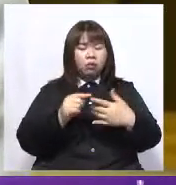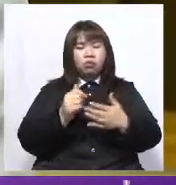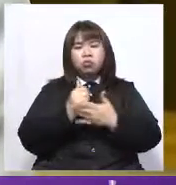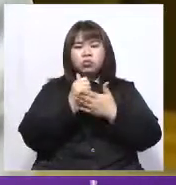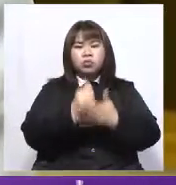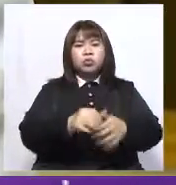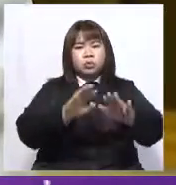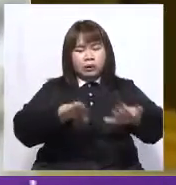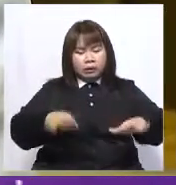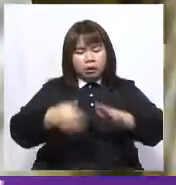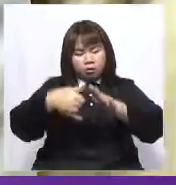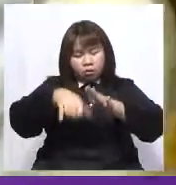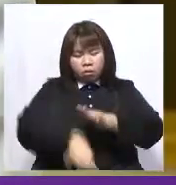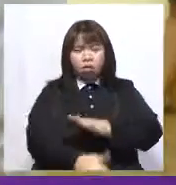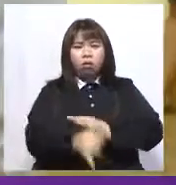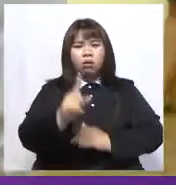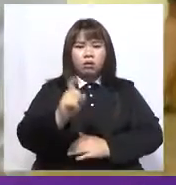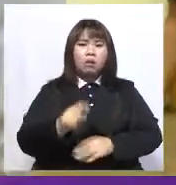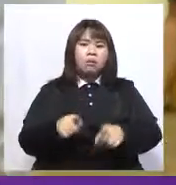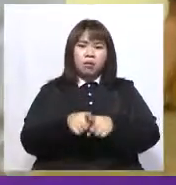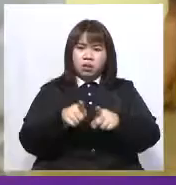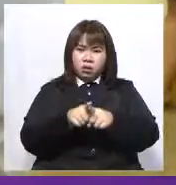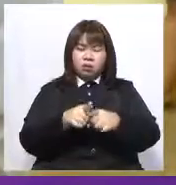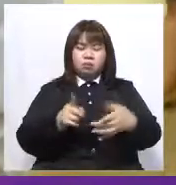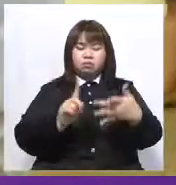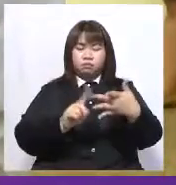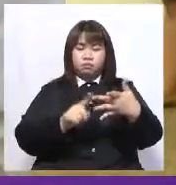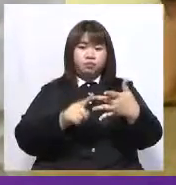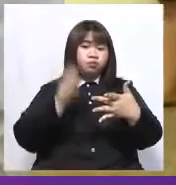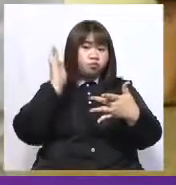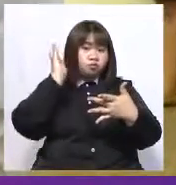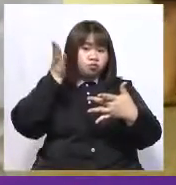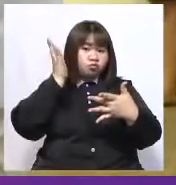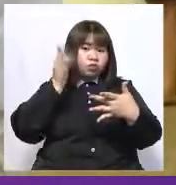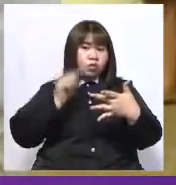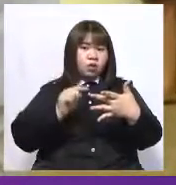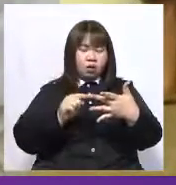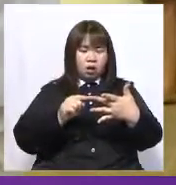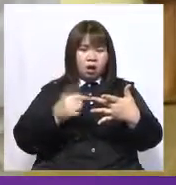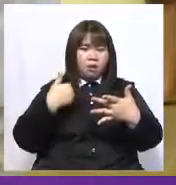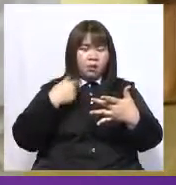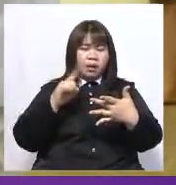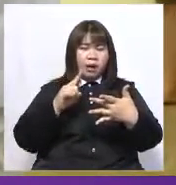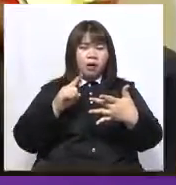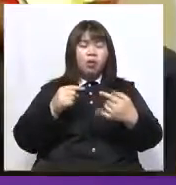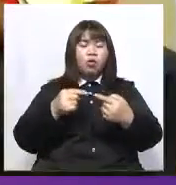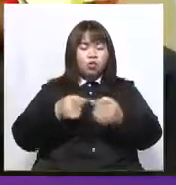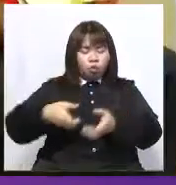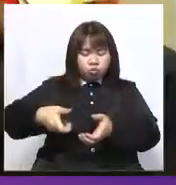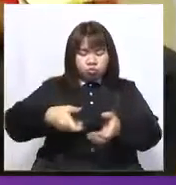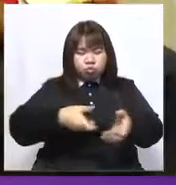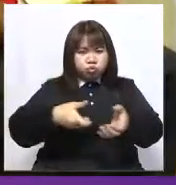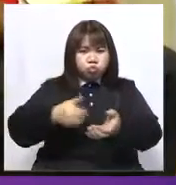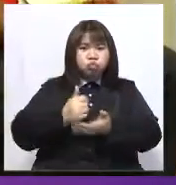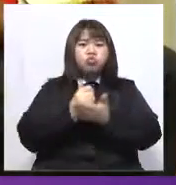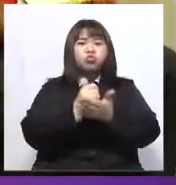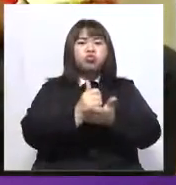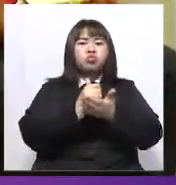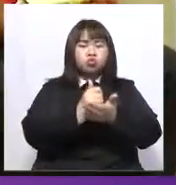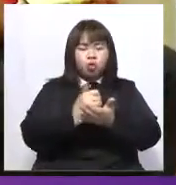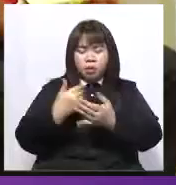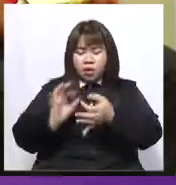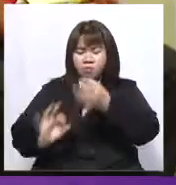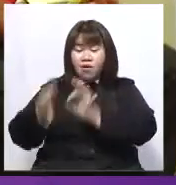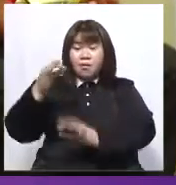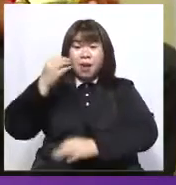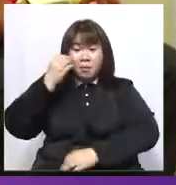เข้าช่วยเหลือเด็กซึ่งกำลังจมน้ำเช่นเดียวกันนะครับรวมไปถึงนายเกษมกายาได้ช่วยดับเพลิงให้กับเพื่อนบ้านที่กำ